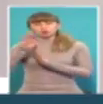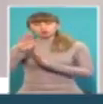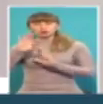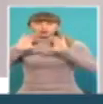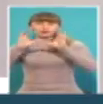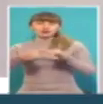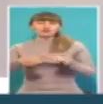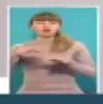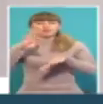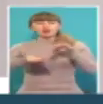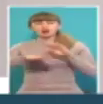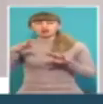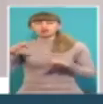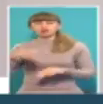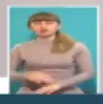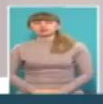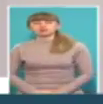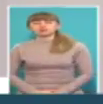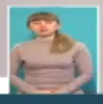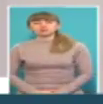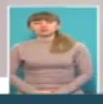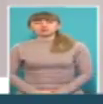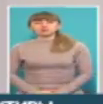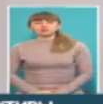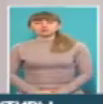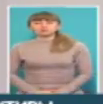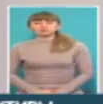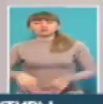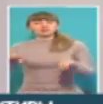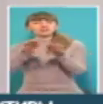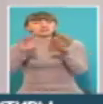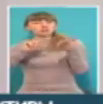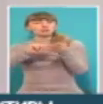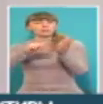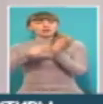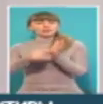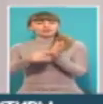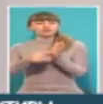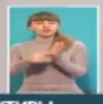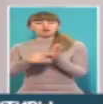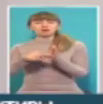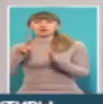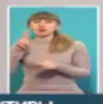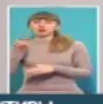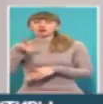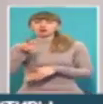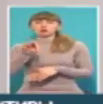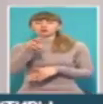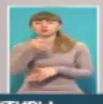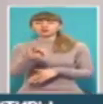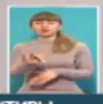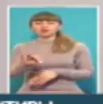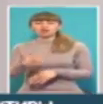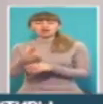практик в области, скажем, закрытых помещений, колоний. Это ведь